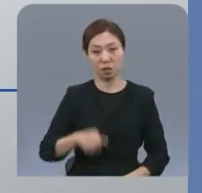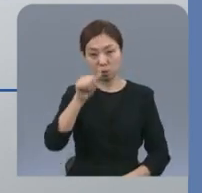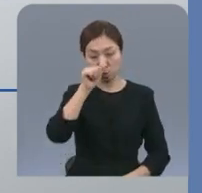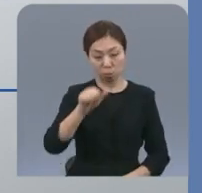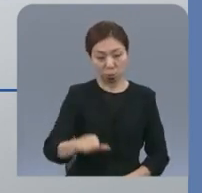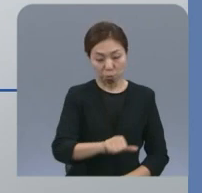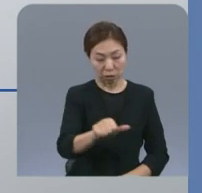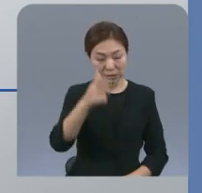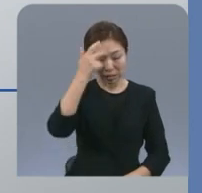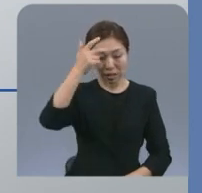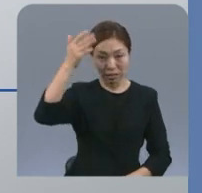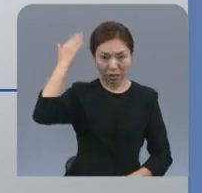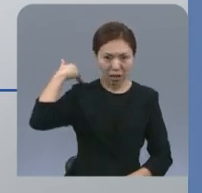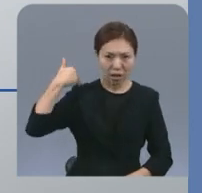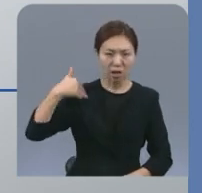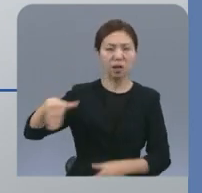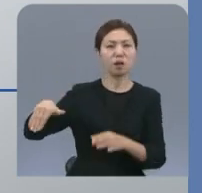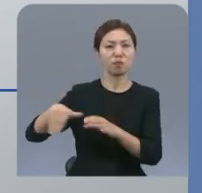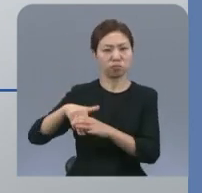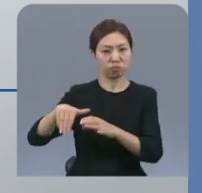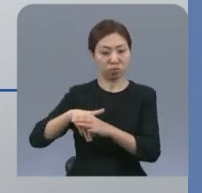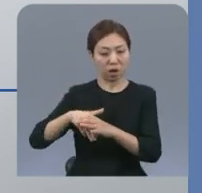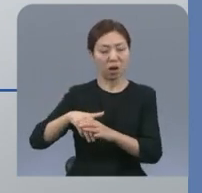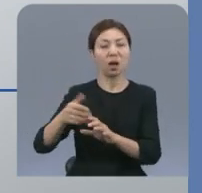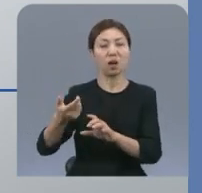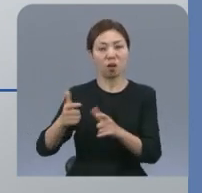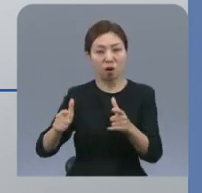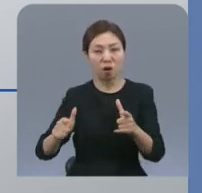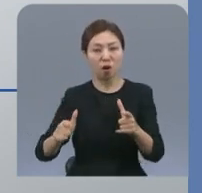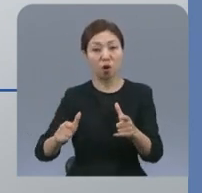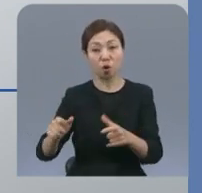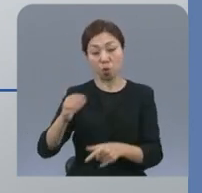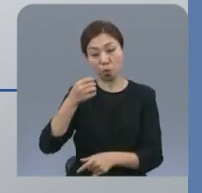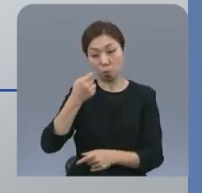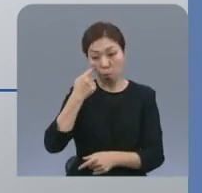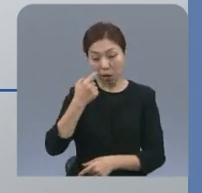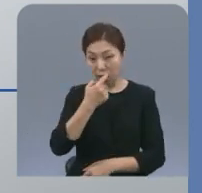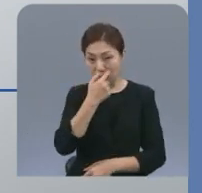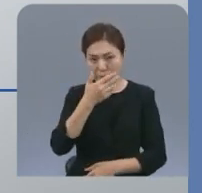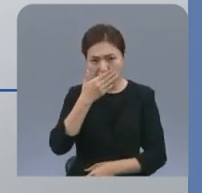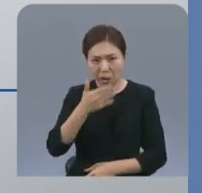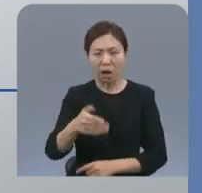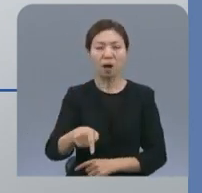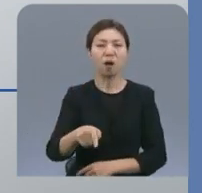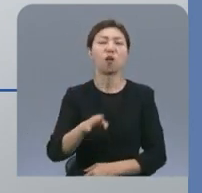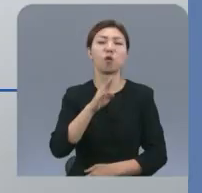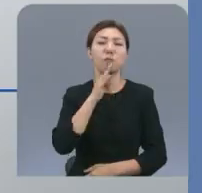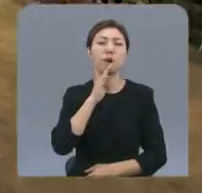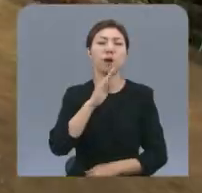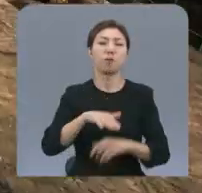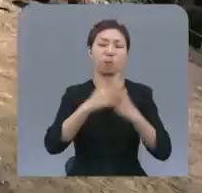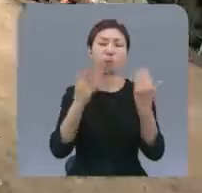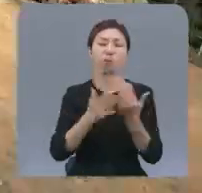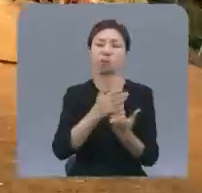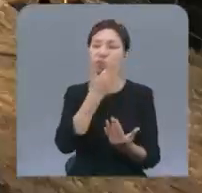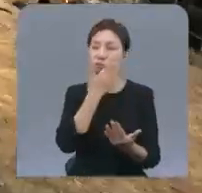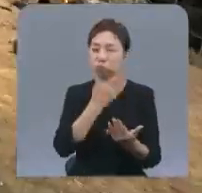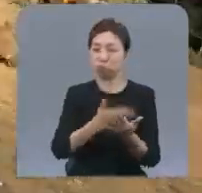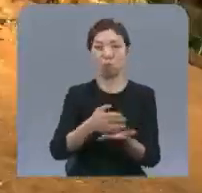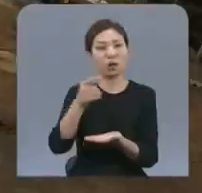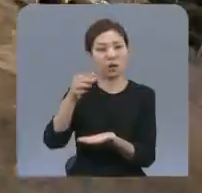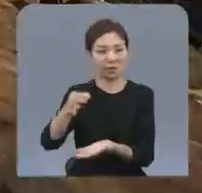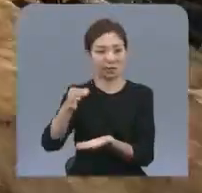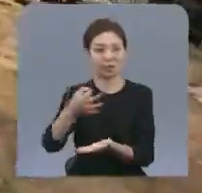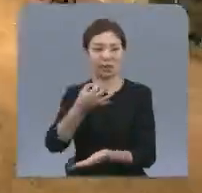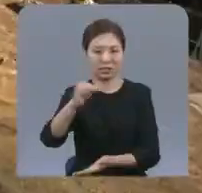phường thê Song Thành phố Kim Hee phường sông hắc thuộc huyện cô Song tỉnh Nam Kiên Giang xã Nhu cốc và thorak của thành phố namon tỉnh Bắc Sơn La